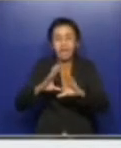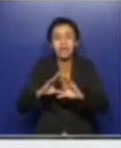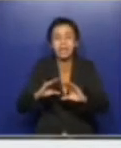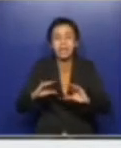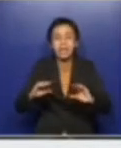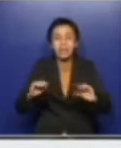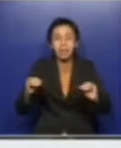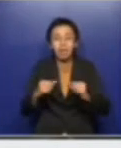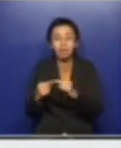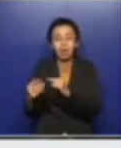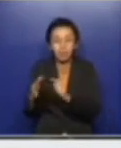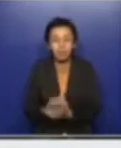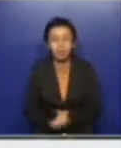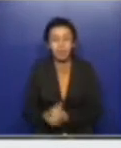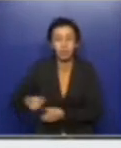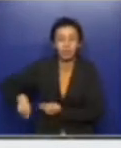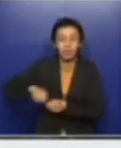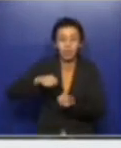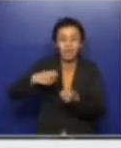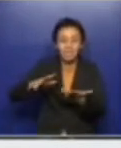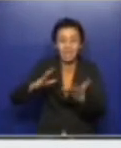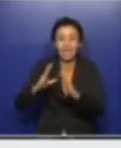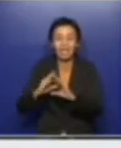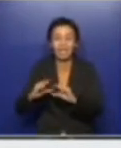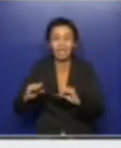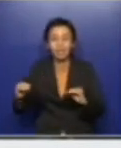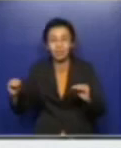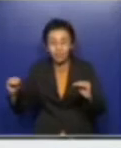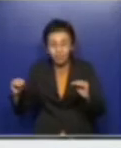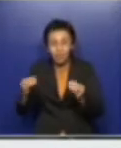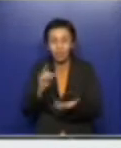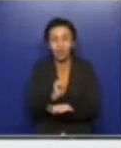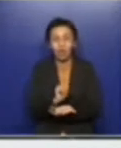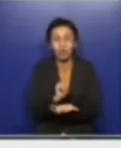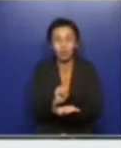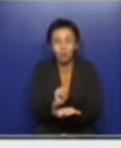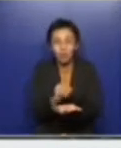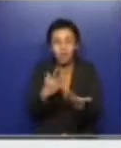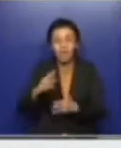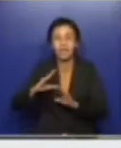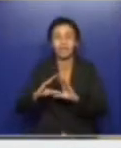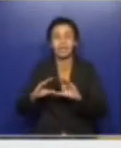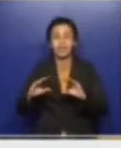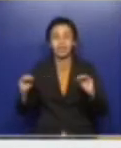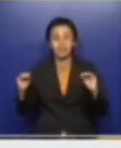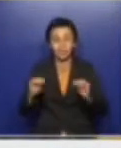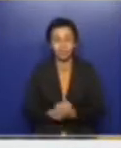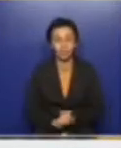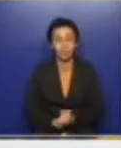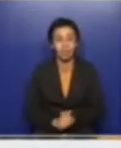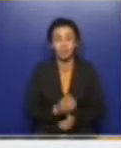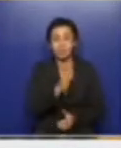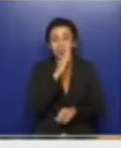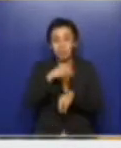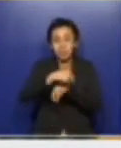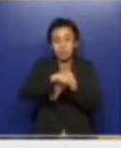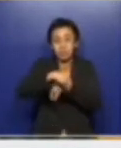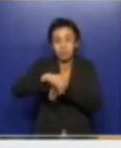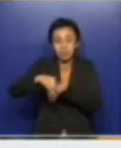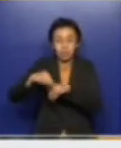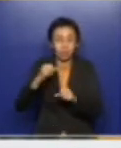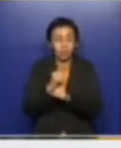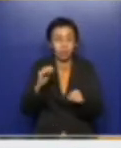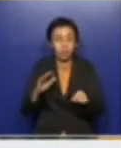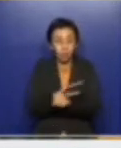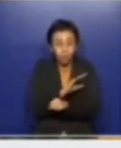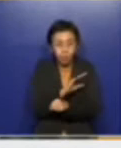ะครับทําสงกรานต์ก็หายไปนะครับทําลอยกระทงก็หายไปแต่ว่าถ้าเครือข่ายนี้มันจะครอบคลุมใน